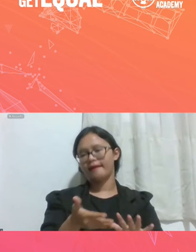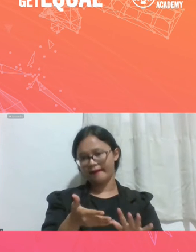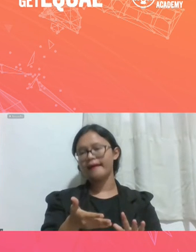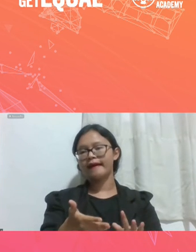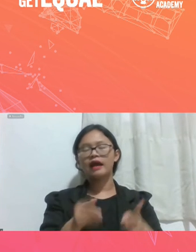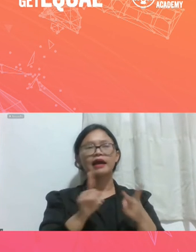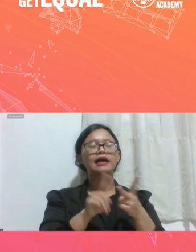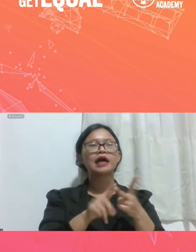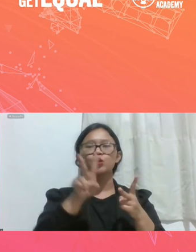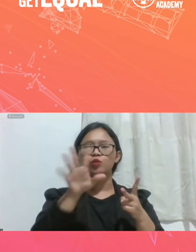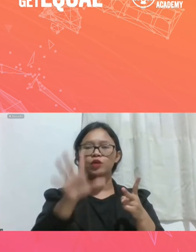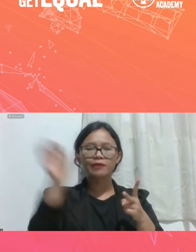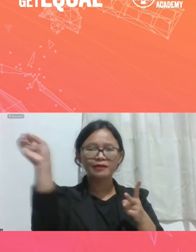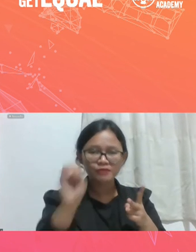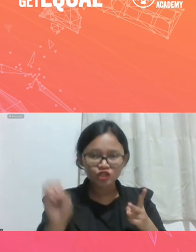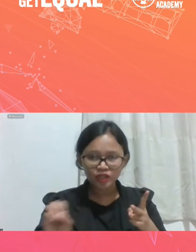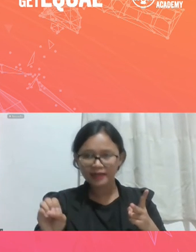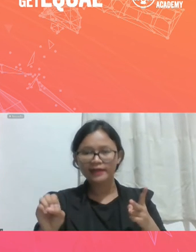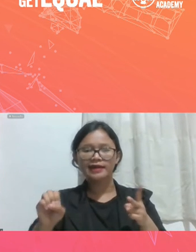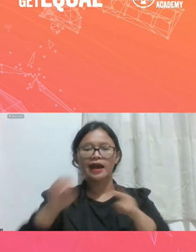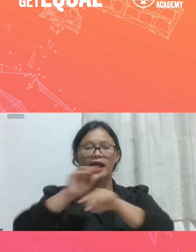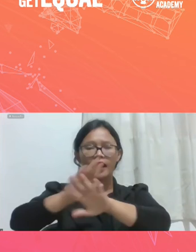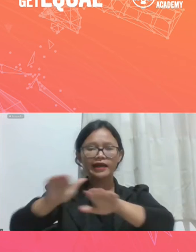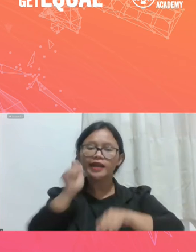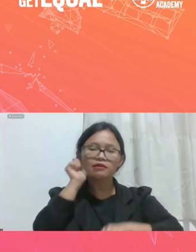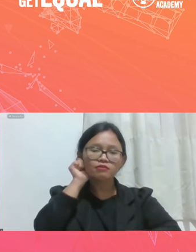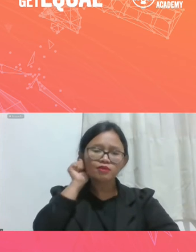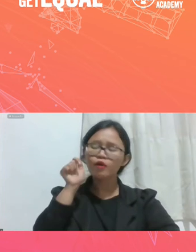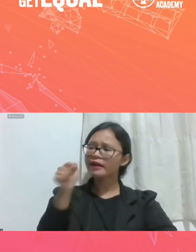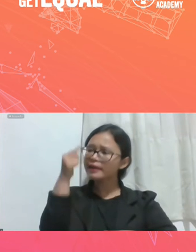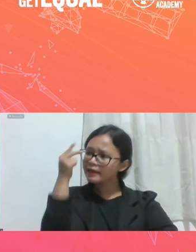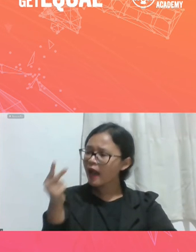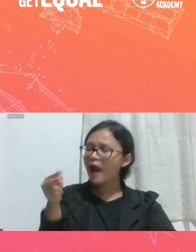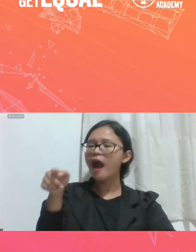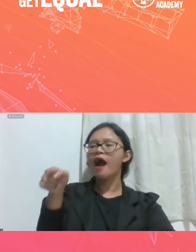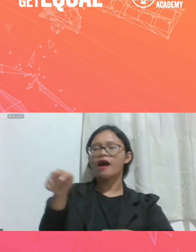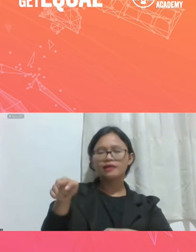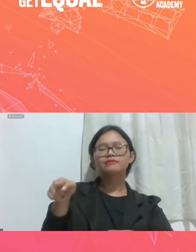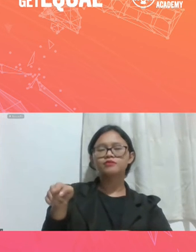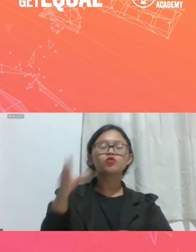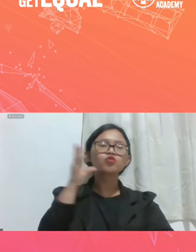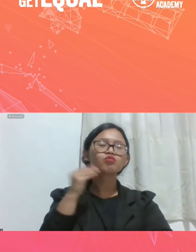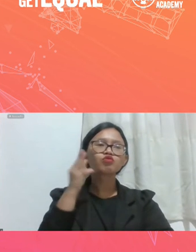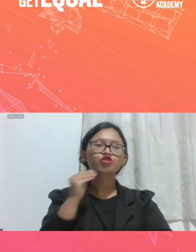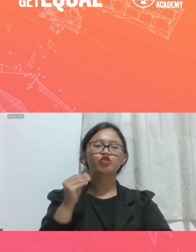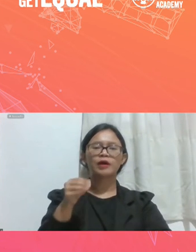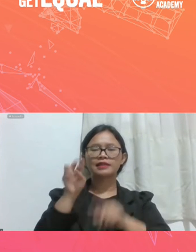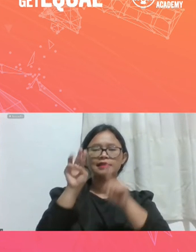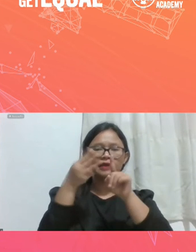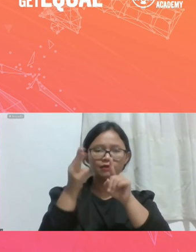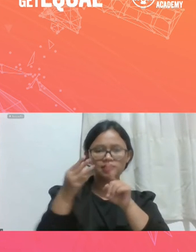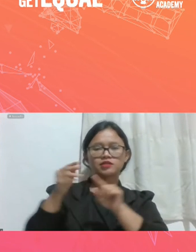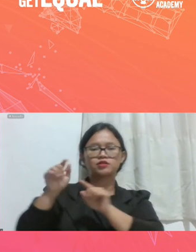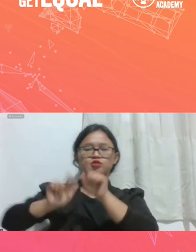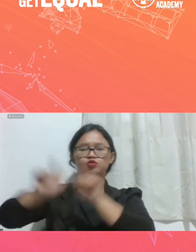ada 25% anak perempuan, ya, ketika kami melakukan survei ini adalah kepada anak usia 13 dan